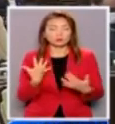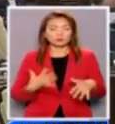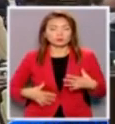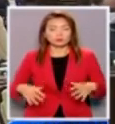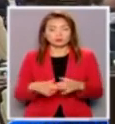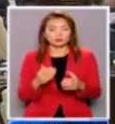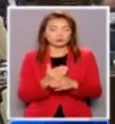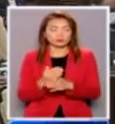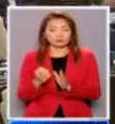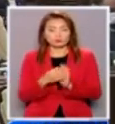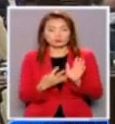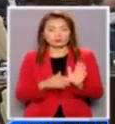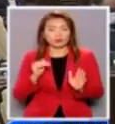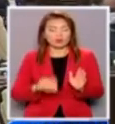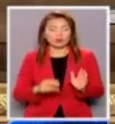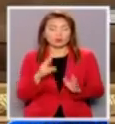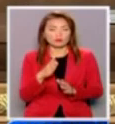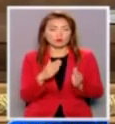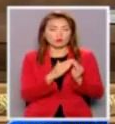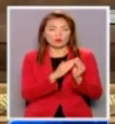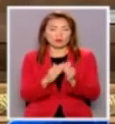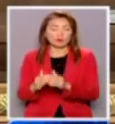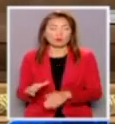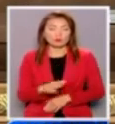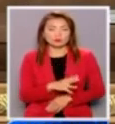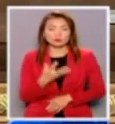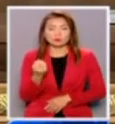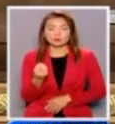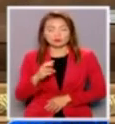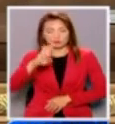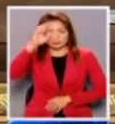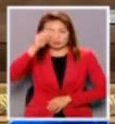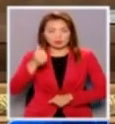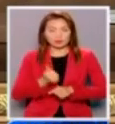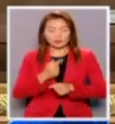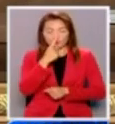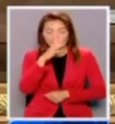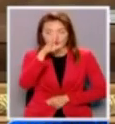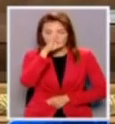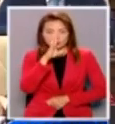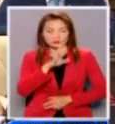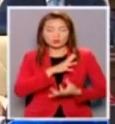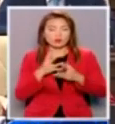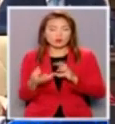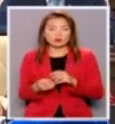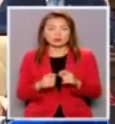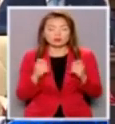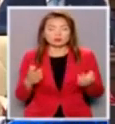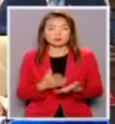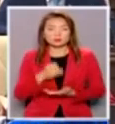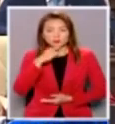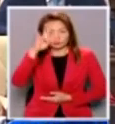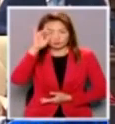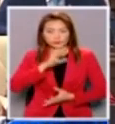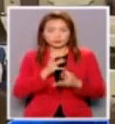осал топтары үшін 19 мыңнан астам пәтер пайдалануға берілді. Сонымен қатар үкімет басшысы биылғы 5 айдың қорытындысына да тоқталды. Қазақстанның